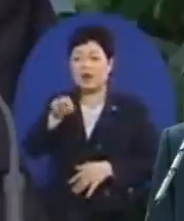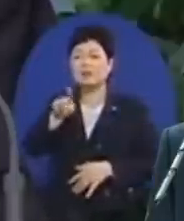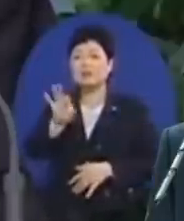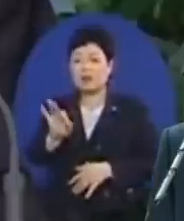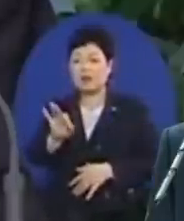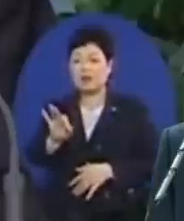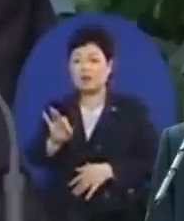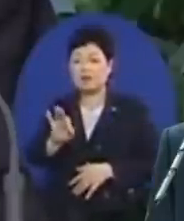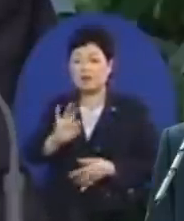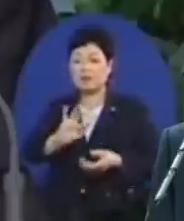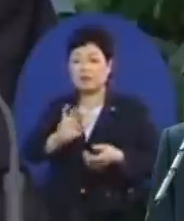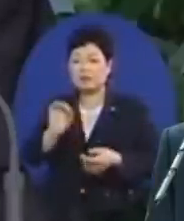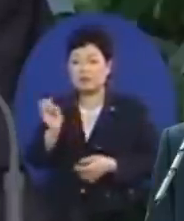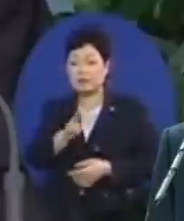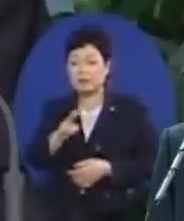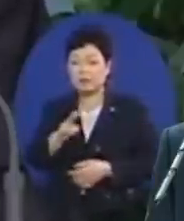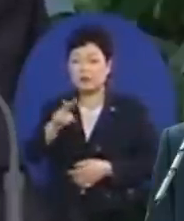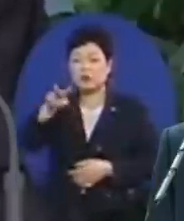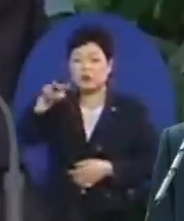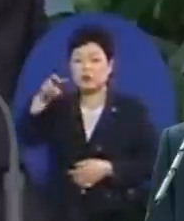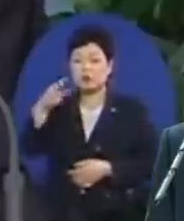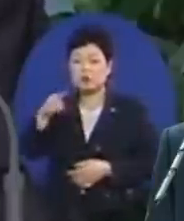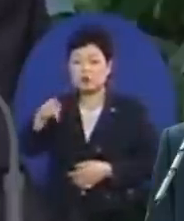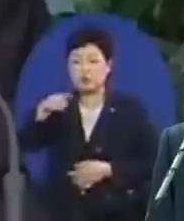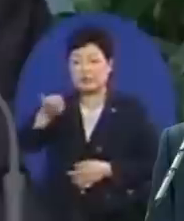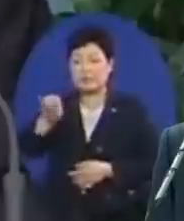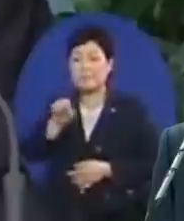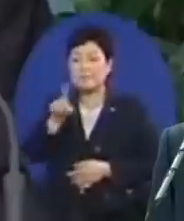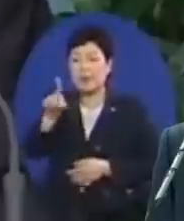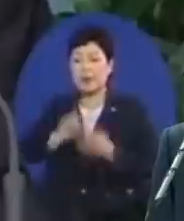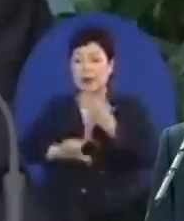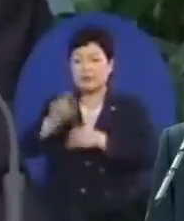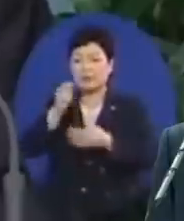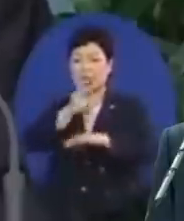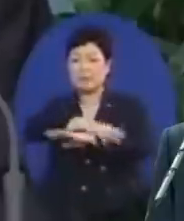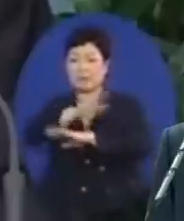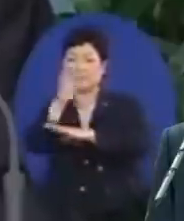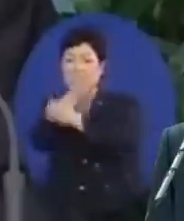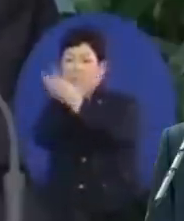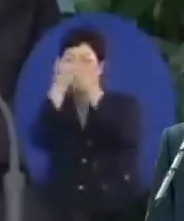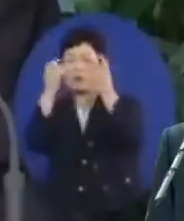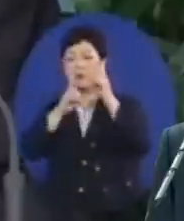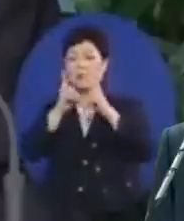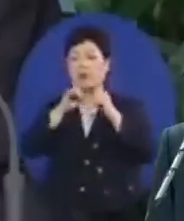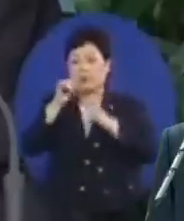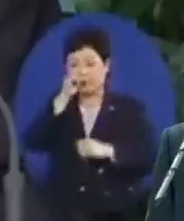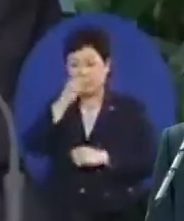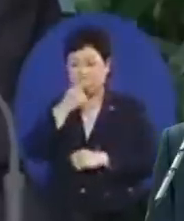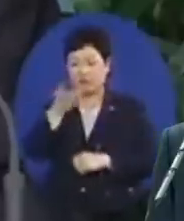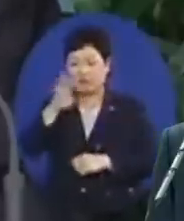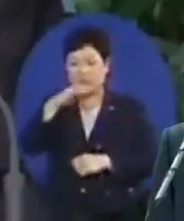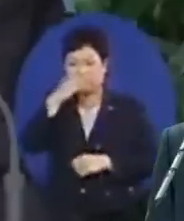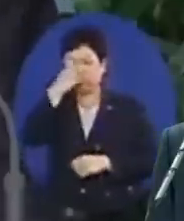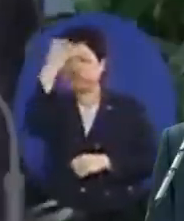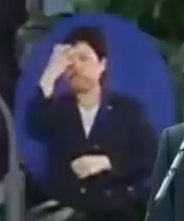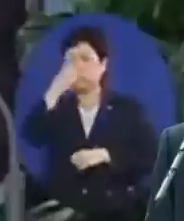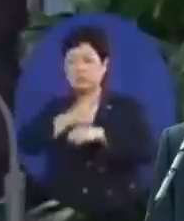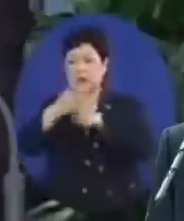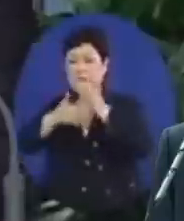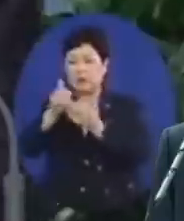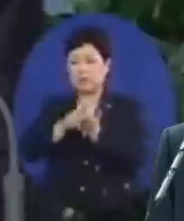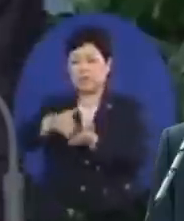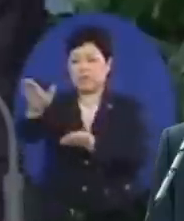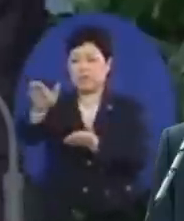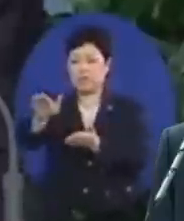루시퍼라고, 아침에 찬란하게 빛나는 별을 상징한 것인데, 이게 교만해져가지고서 하나님